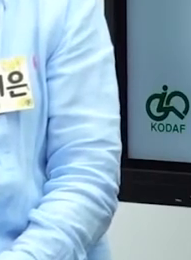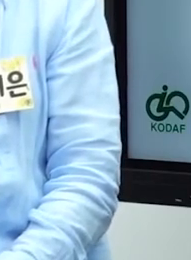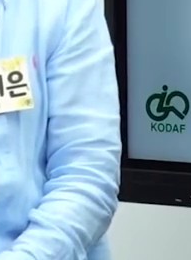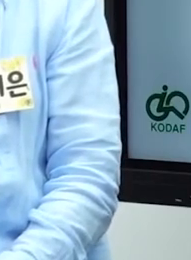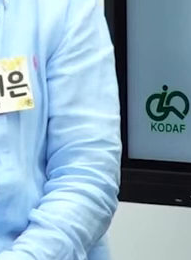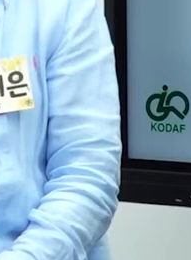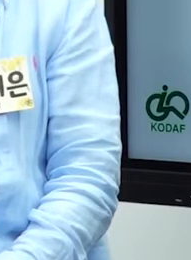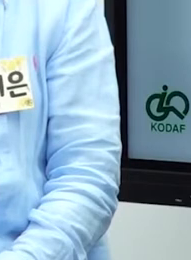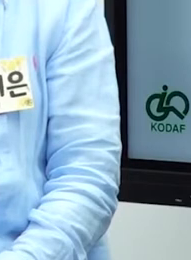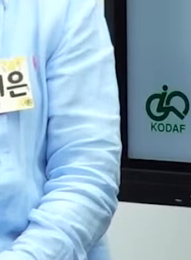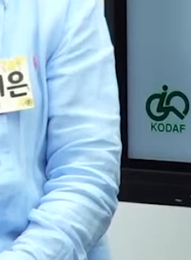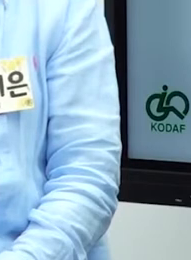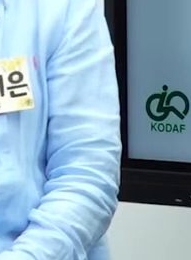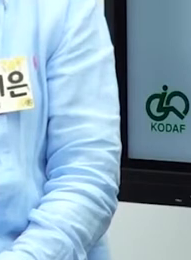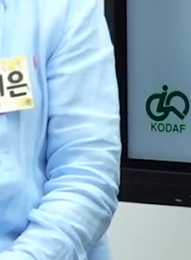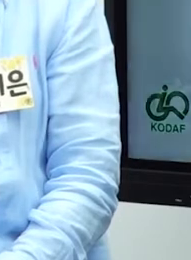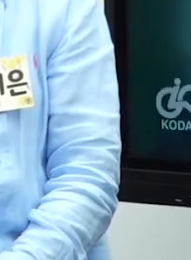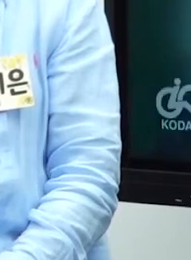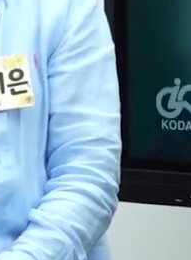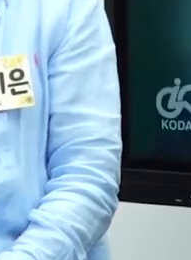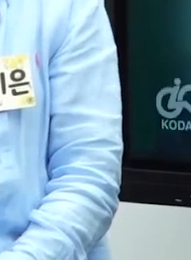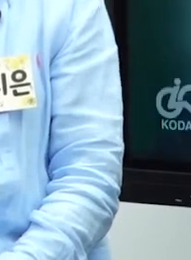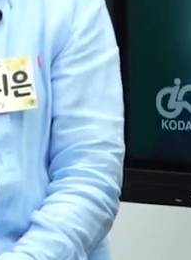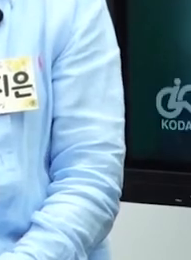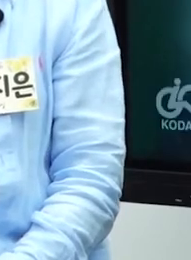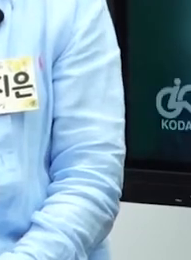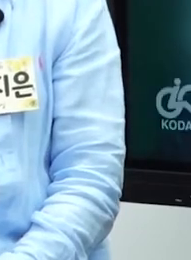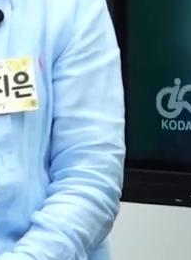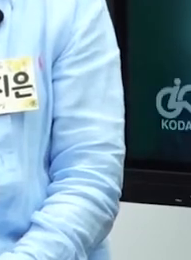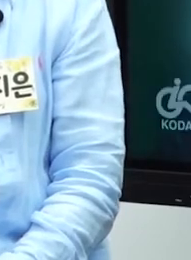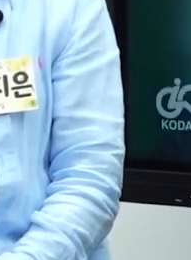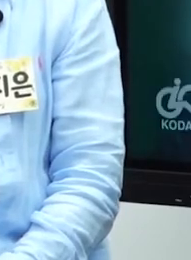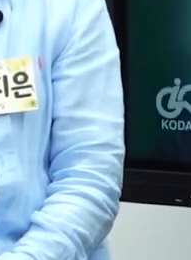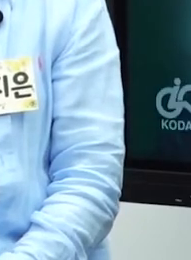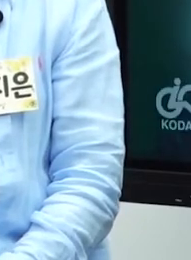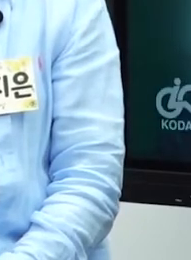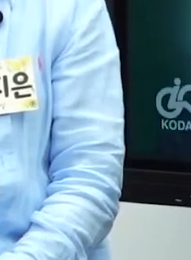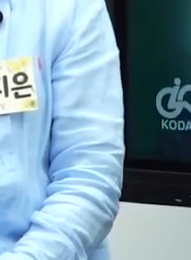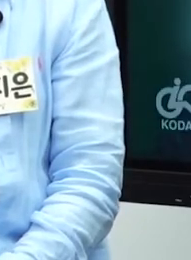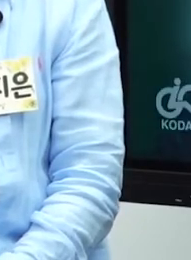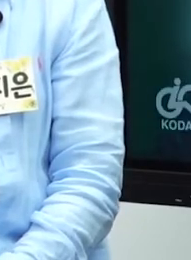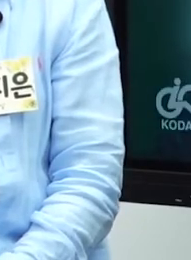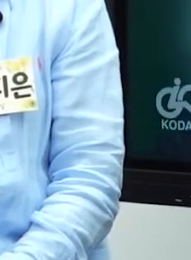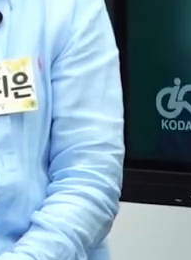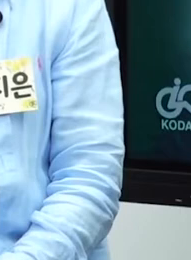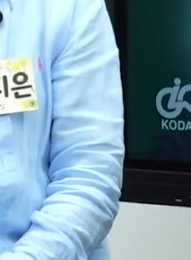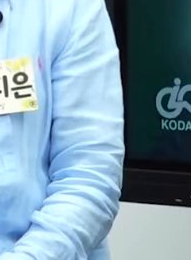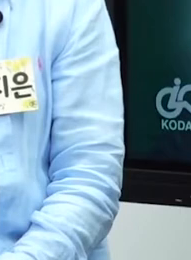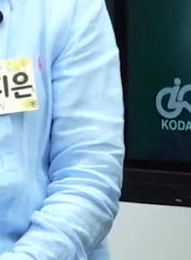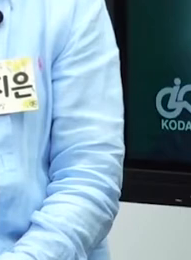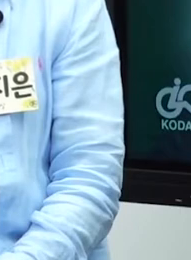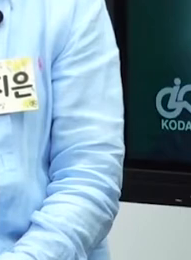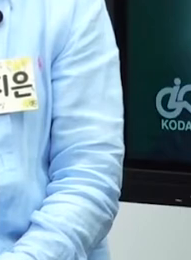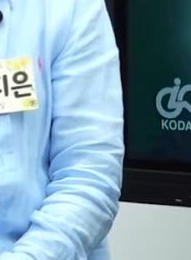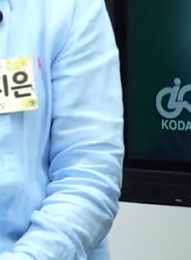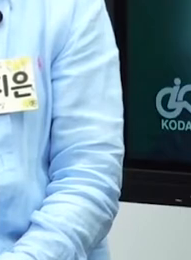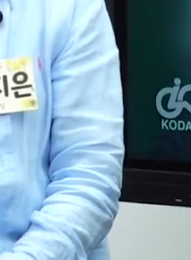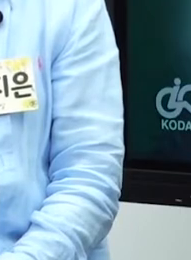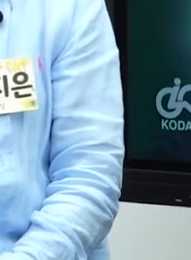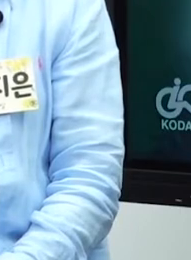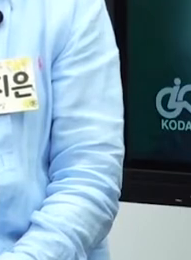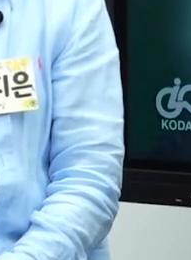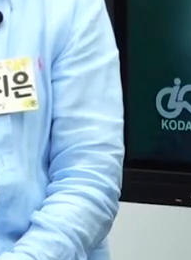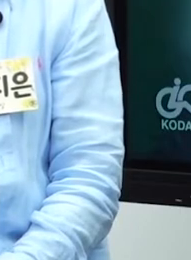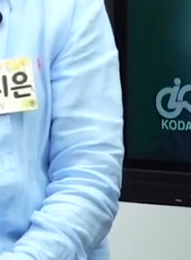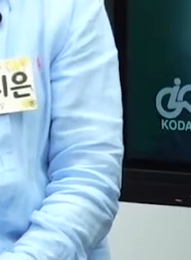근데 왜 농사회를 벗어난 이 청인사회에 제가 들어왔을 때는 저에게 수어를 하지 말라는 액션을 하실지